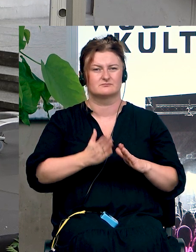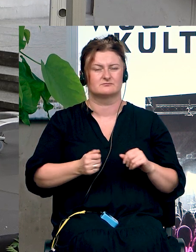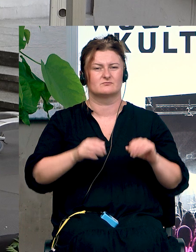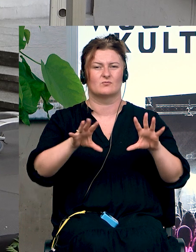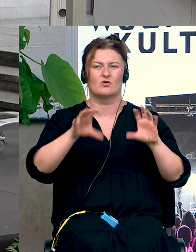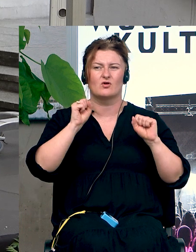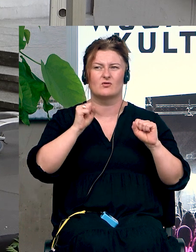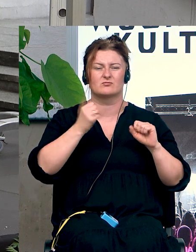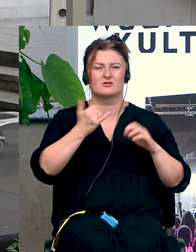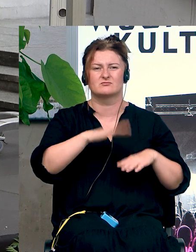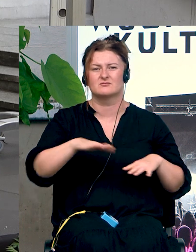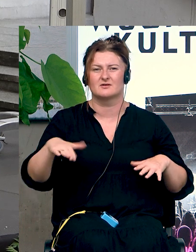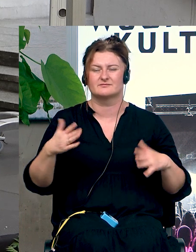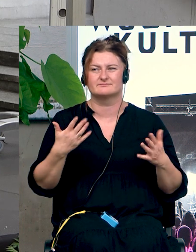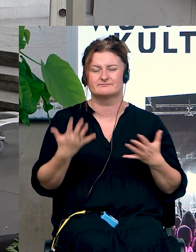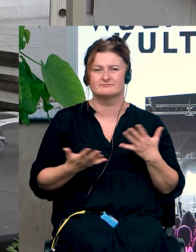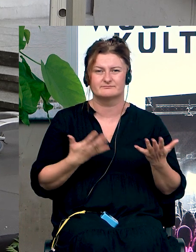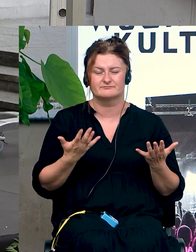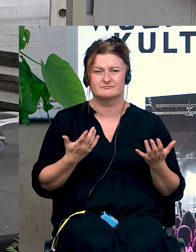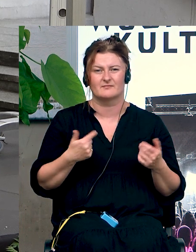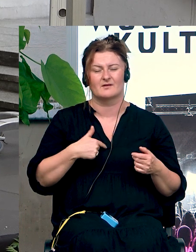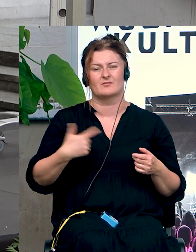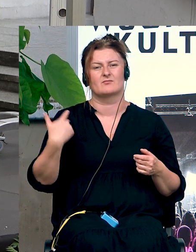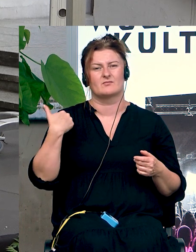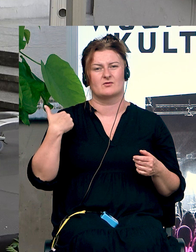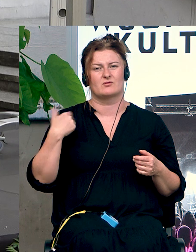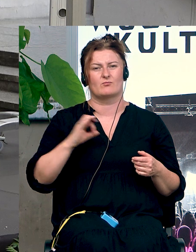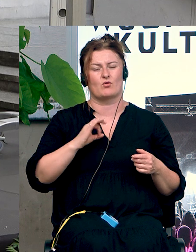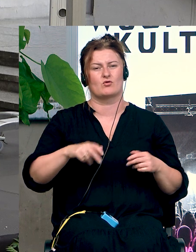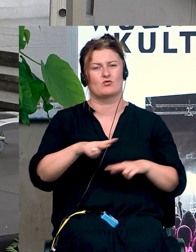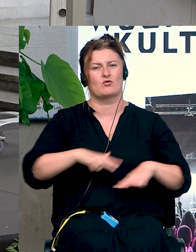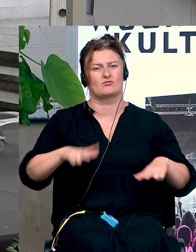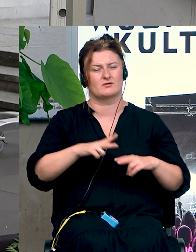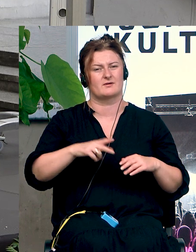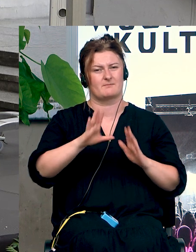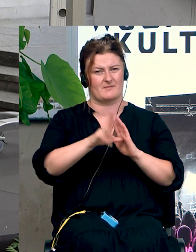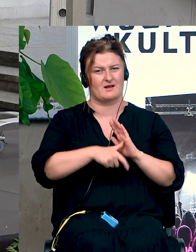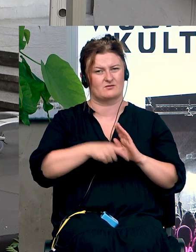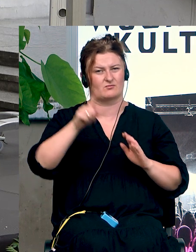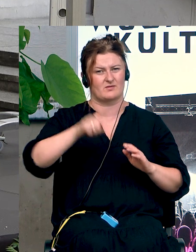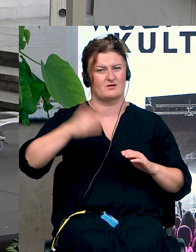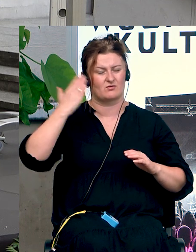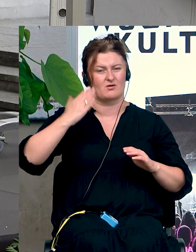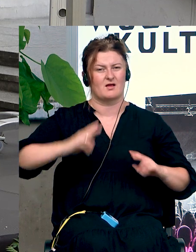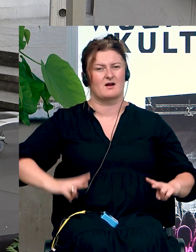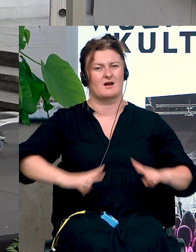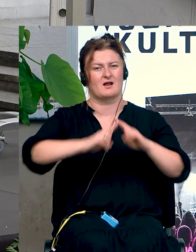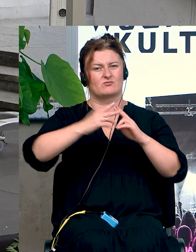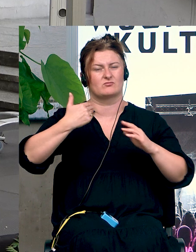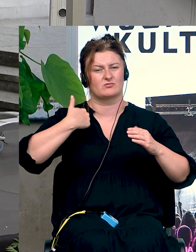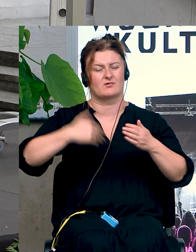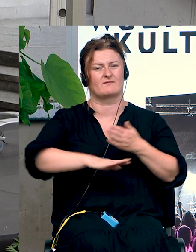рецепція через дітей війни. Byłem w swoim rodzinnym mieście miesiąc temu i w ratuszu była wystawa,